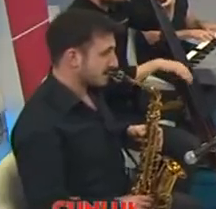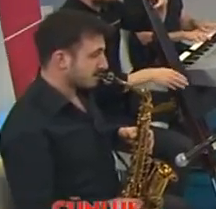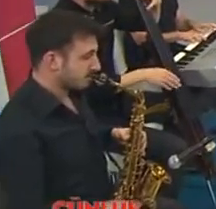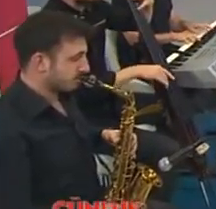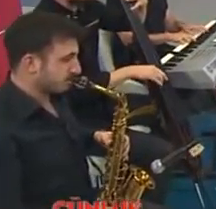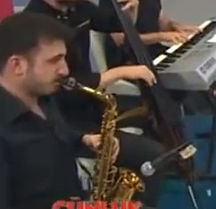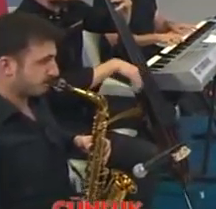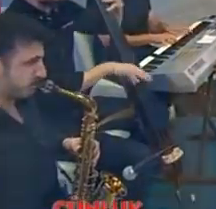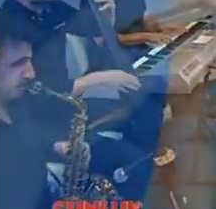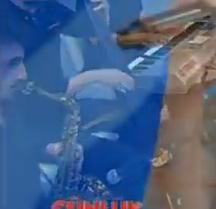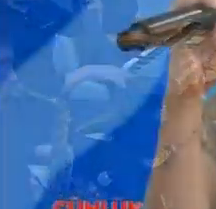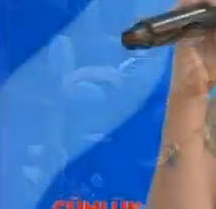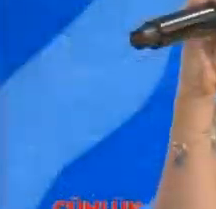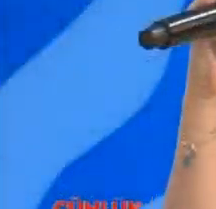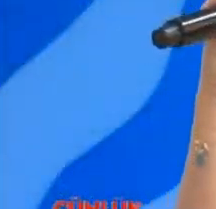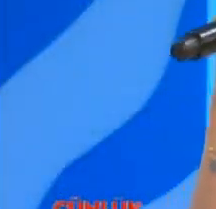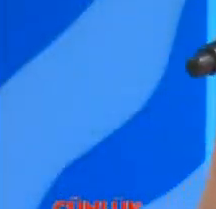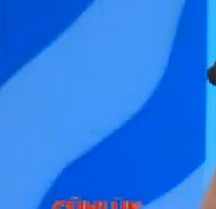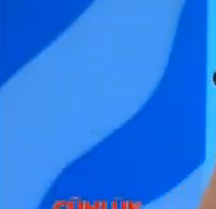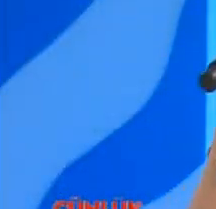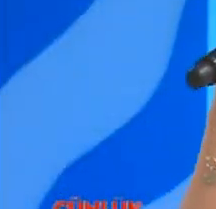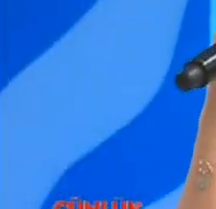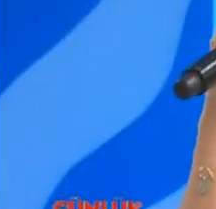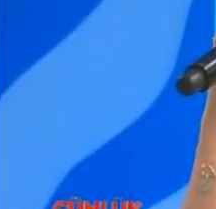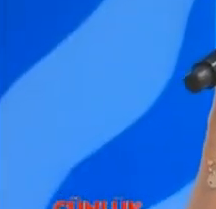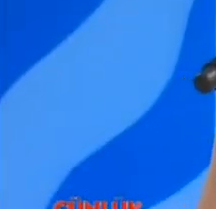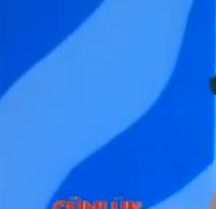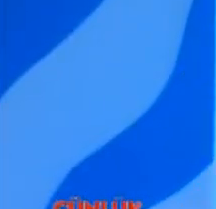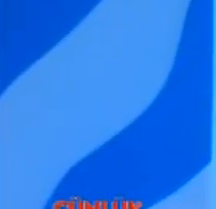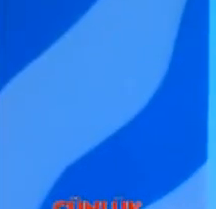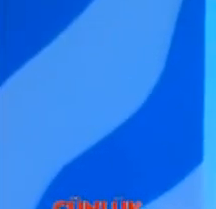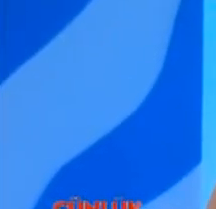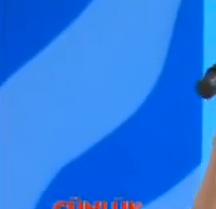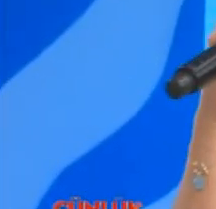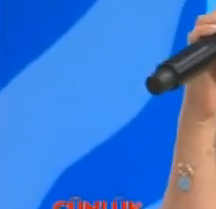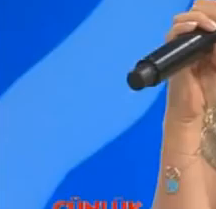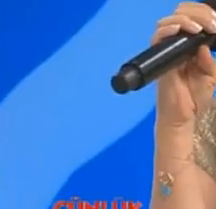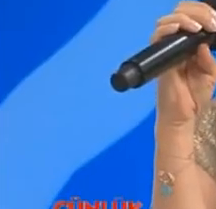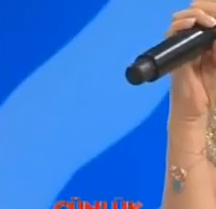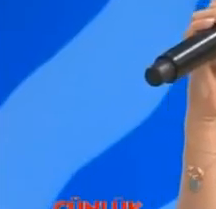often cry. Did you finish? How have I feel?